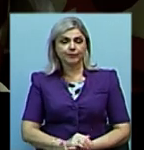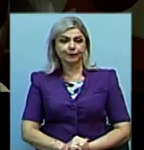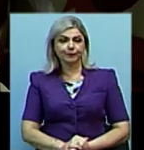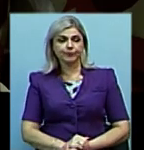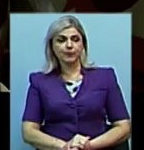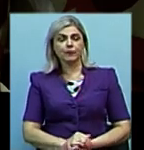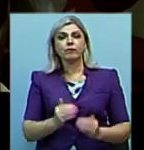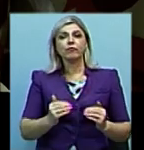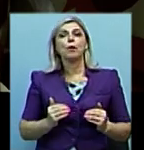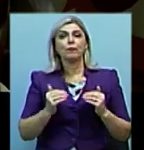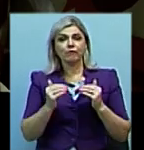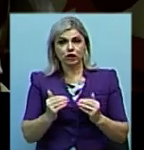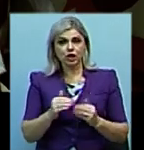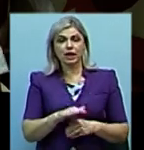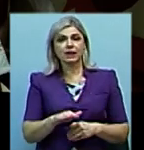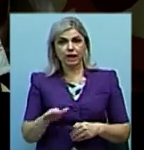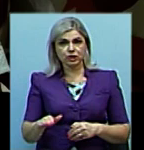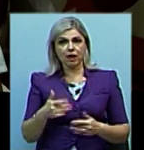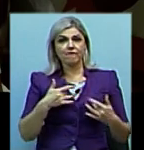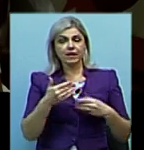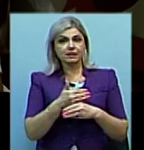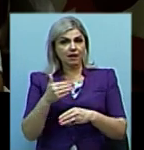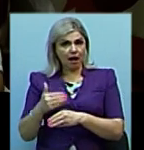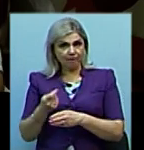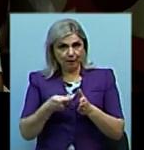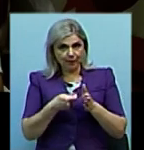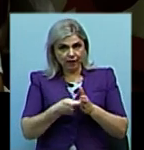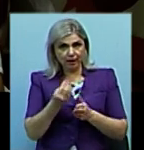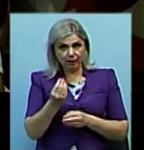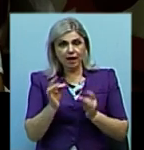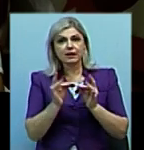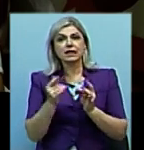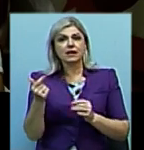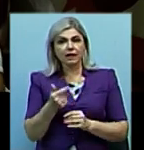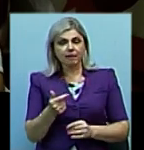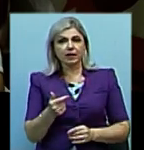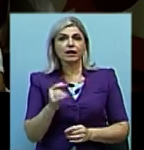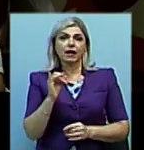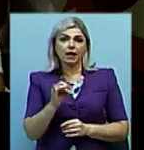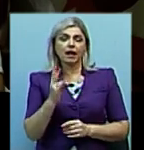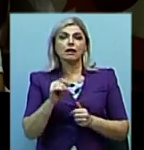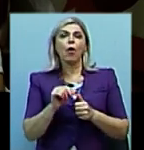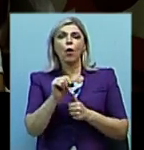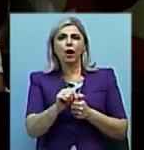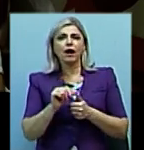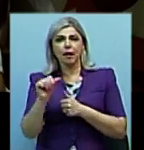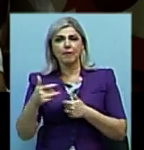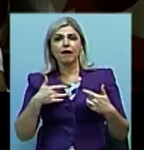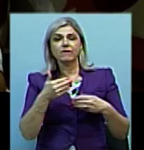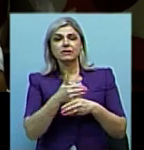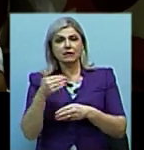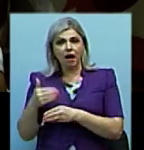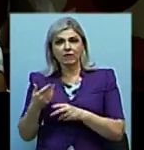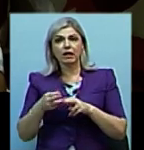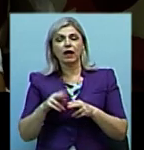ми підвищуємо на дитячі вистави на 10 гривень і на окремі вистави,